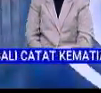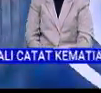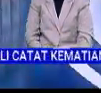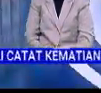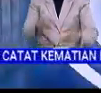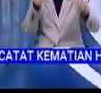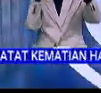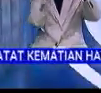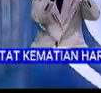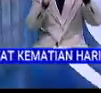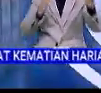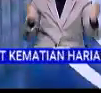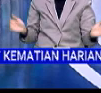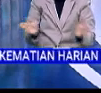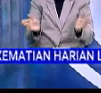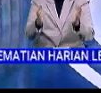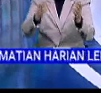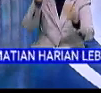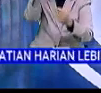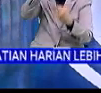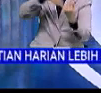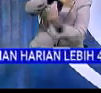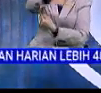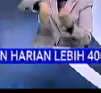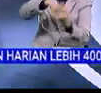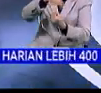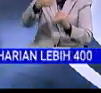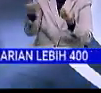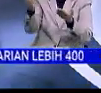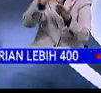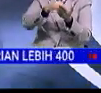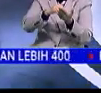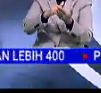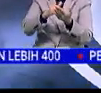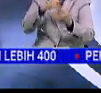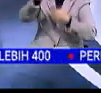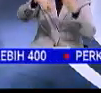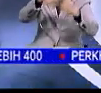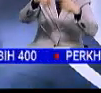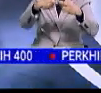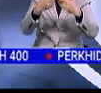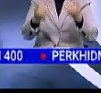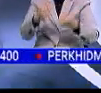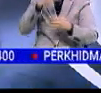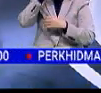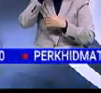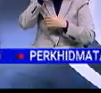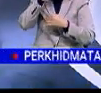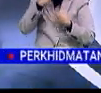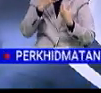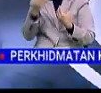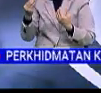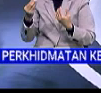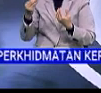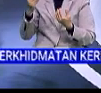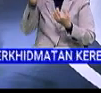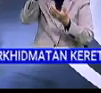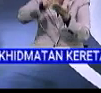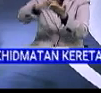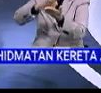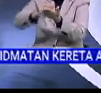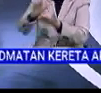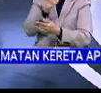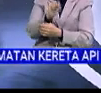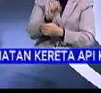Ke arah menggalakkan aktiviti kitar semula dan pengurusan sisa yang berkesan, Perbadanan Pengurusan Sisa Pepejal dan Pembersihan Awam